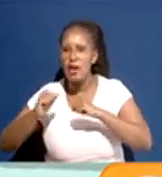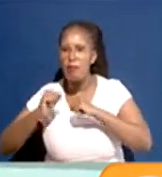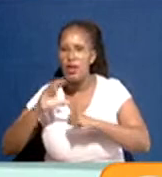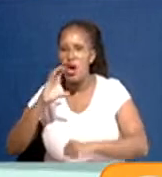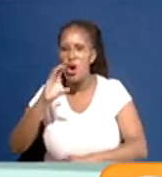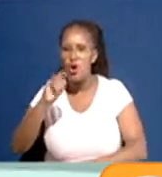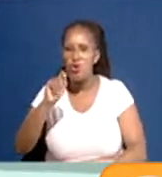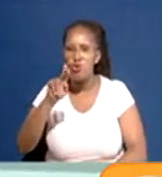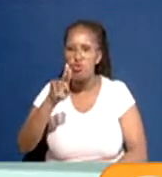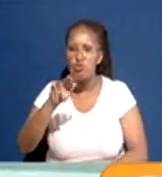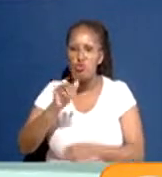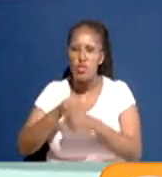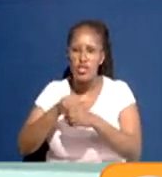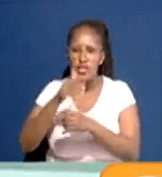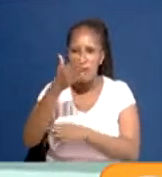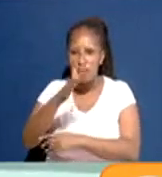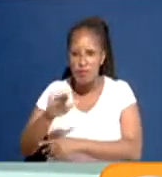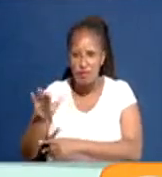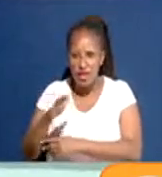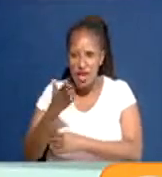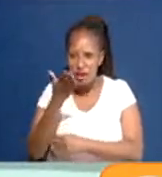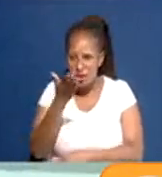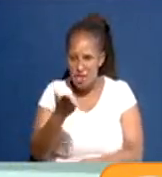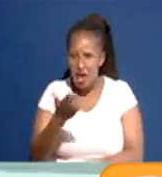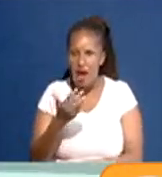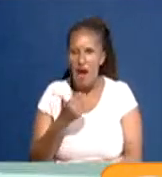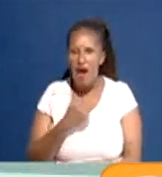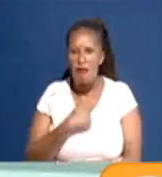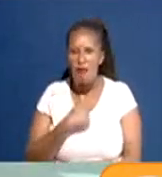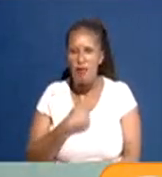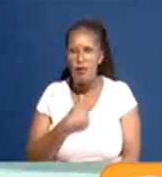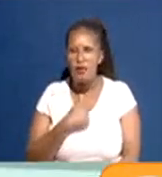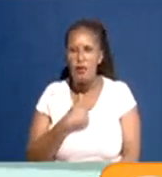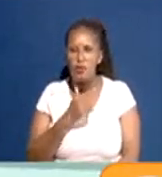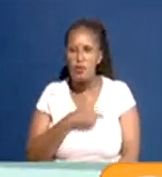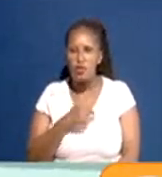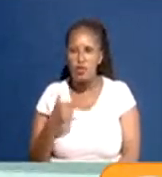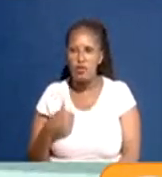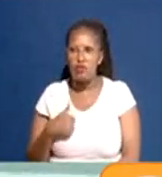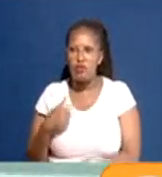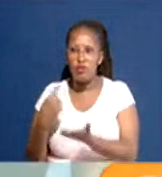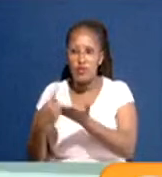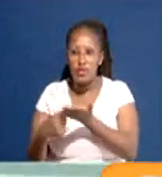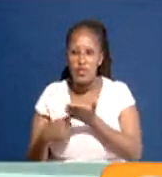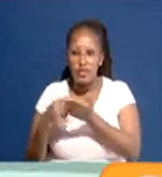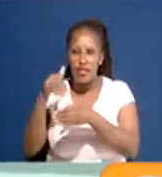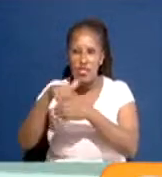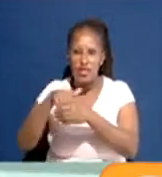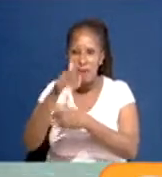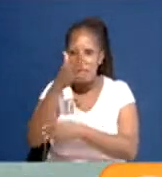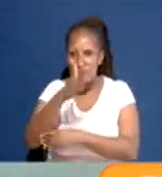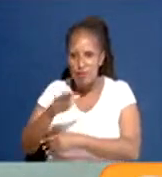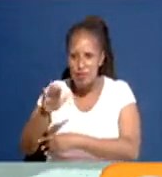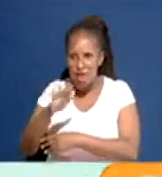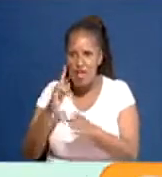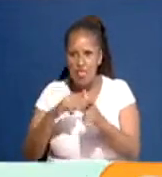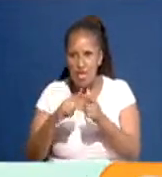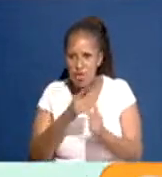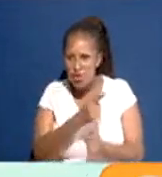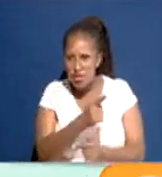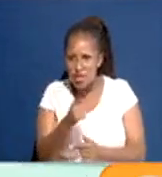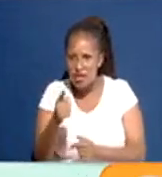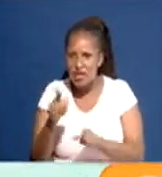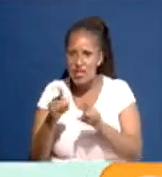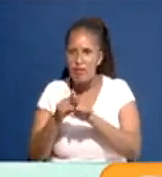bunge, bwana Karemba yuko hapa, anaitwa bwana Mushangi. Tutaleta hiyo sera bunge, alafu nyinyi kama